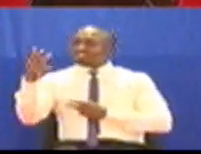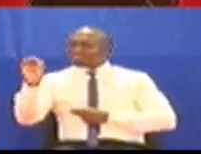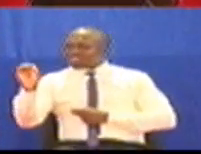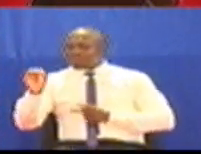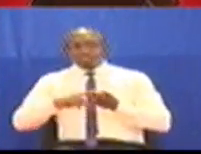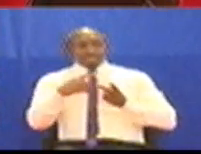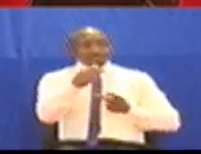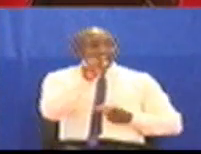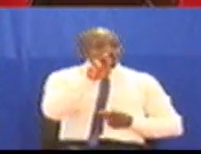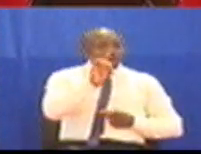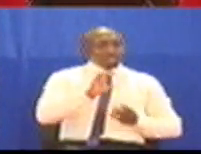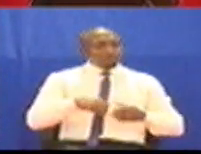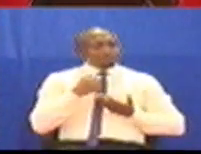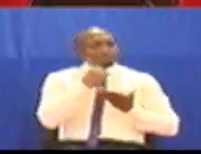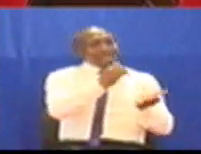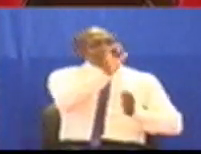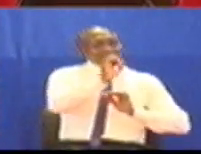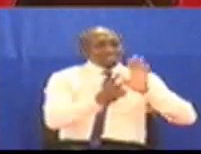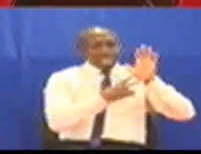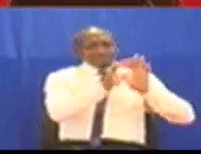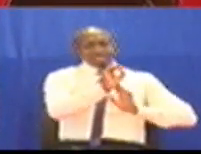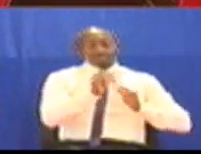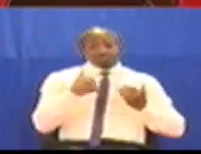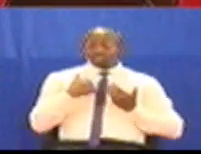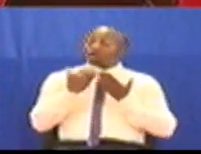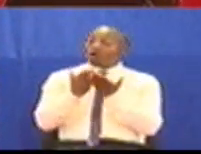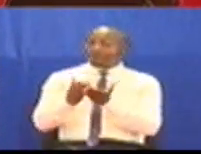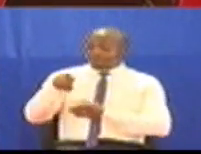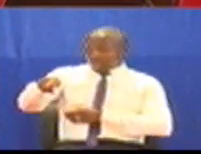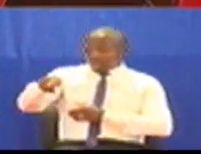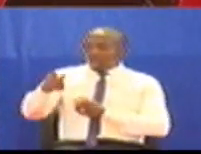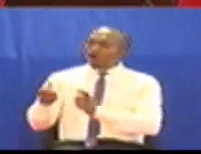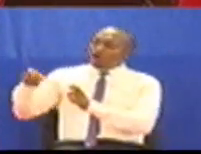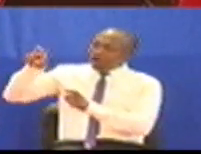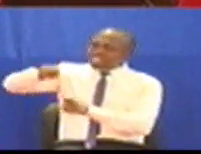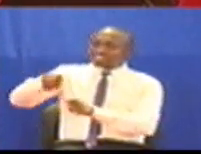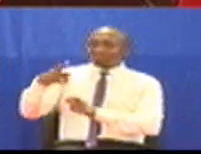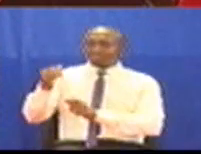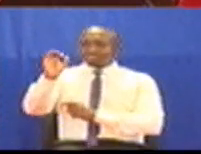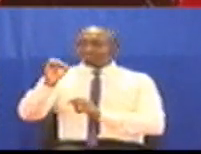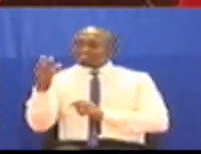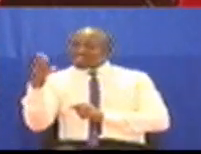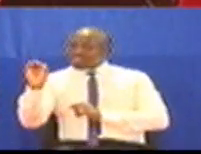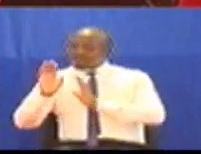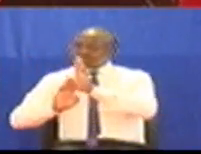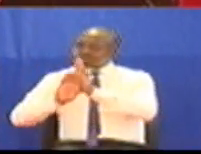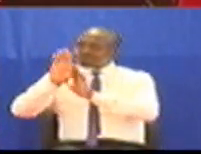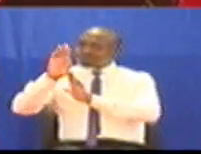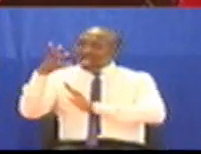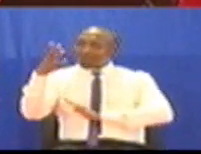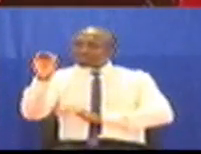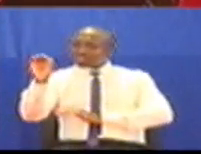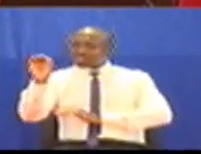road wanapewa 70%. Tulikuwa tunaomba at least iweze kuongezwa hii fedha 30%, ifike